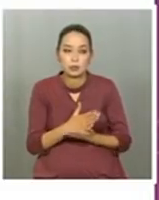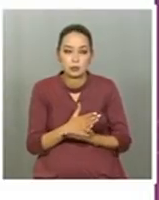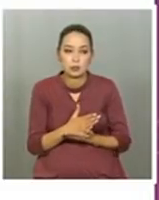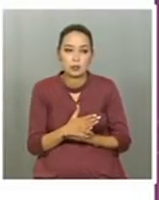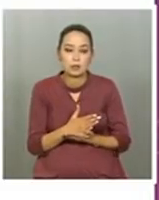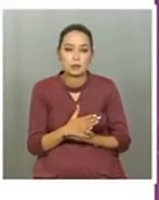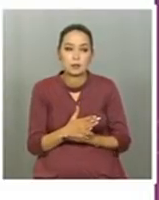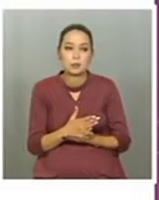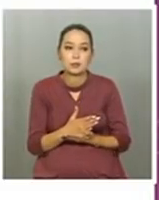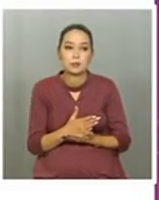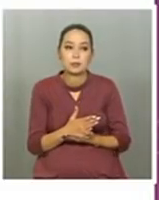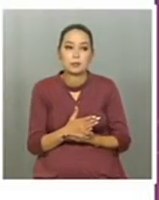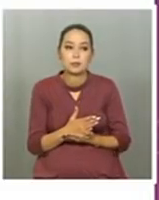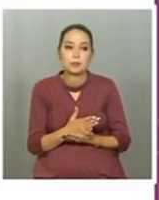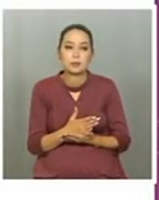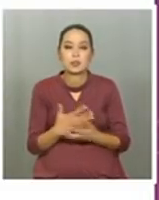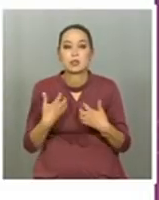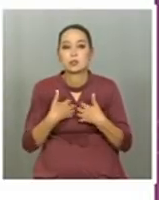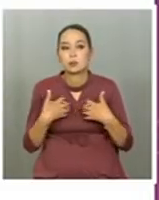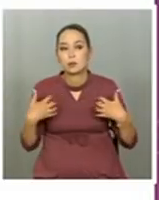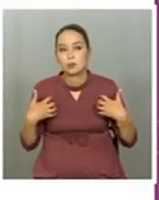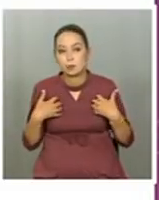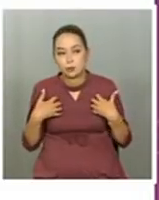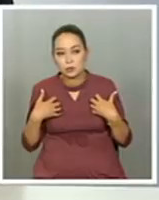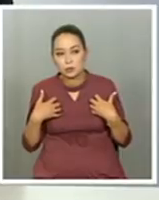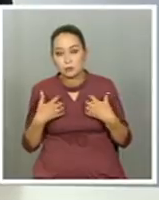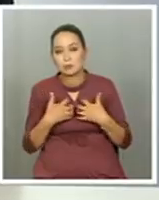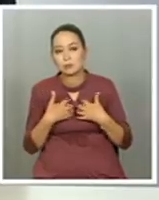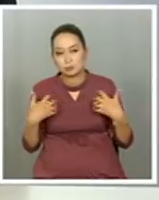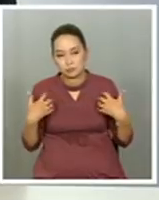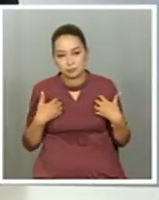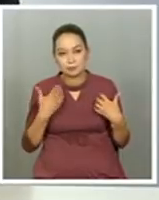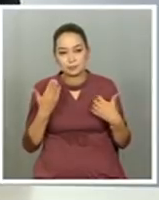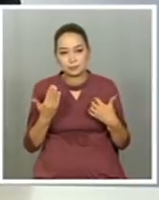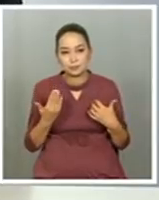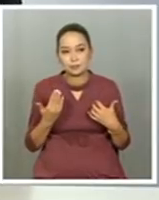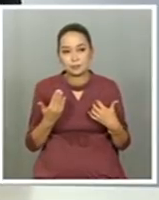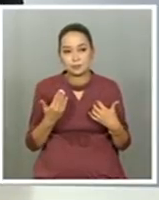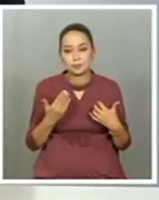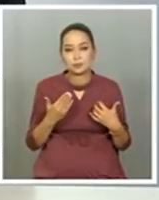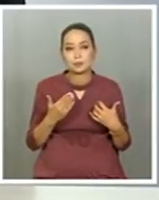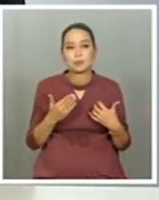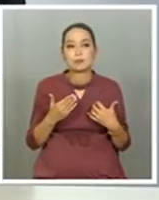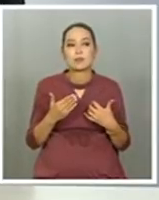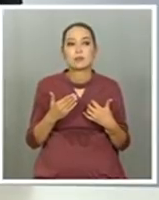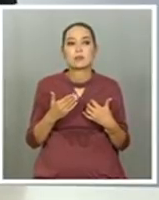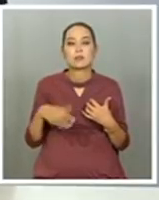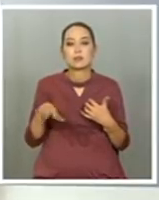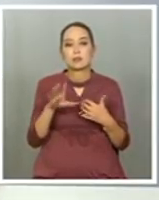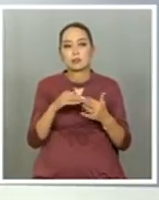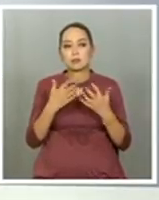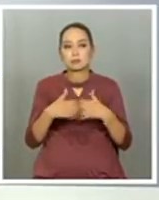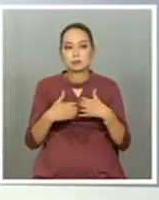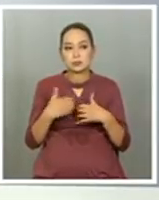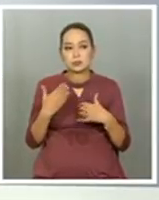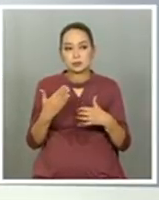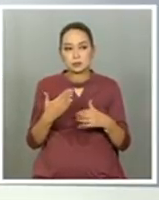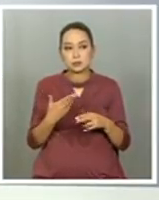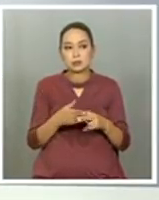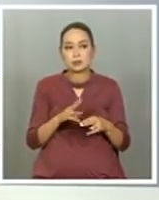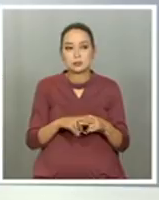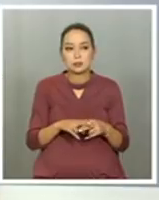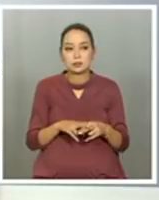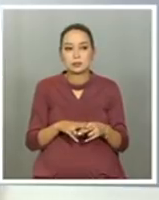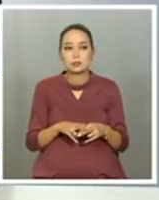түрлері зоологиялық қаумалдар, яғни жануарлар дүниесінің кейбір популяциялары қорғауға алынған, және ботаникалық